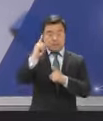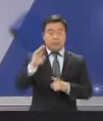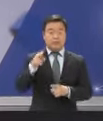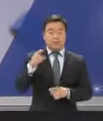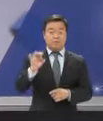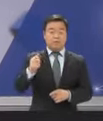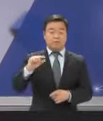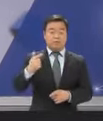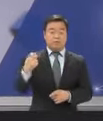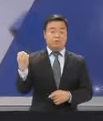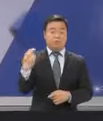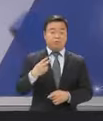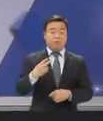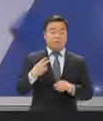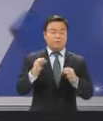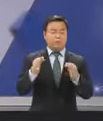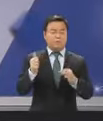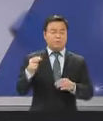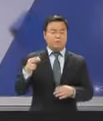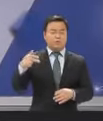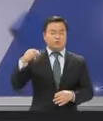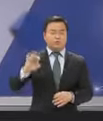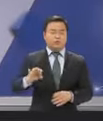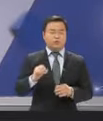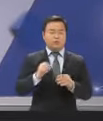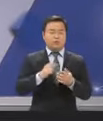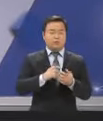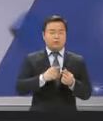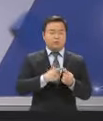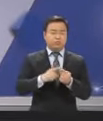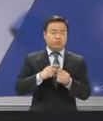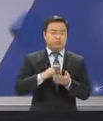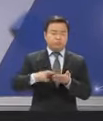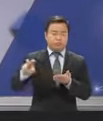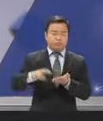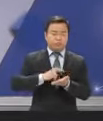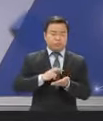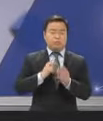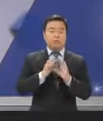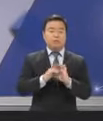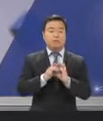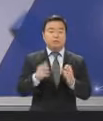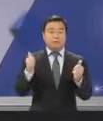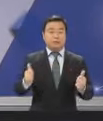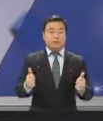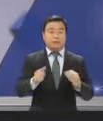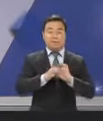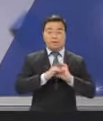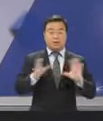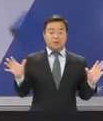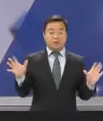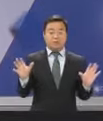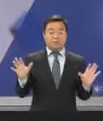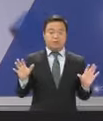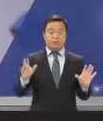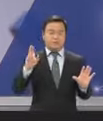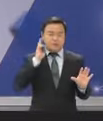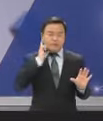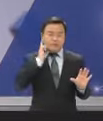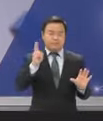전에 김현중 씨 이런 분들도 문자 메시지 공개로 인해서 재판정에서의 판결과는 별개로 엄청난